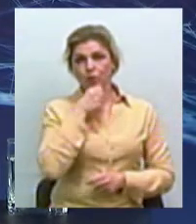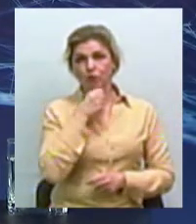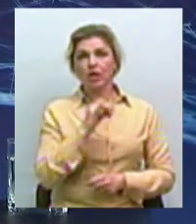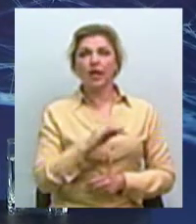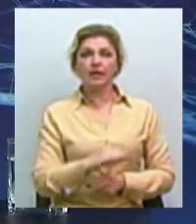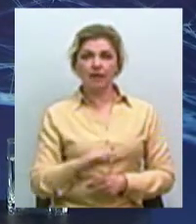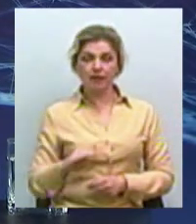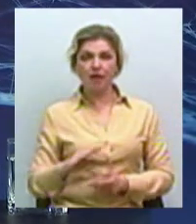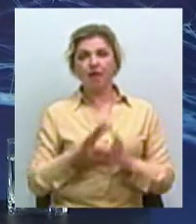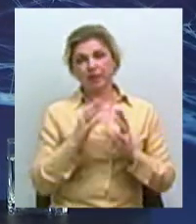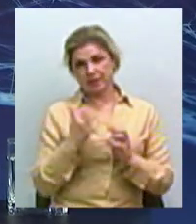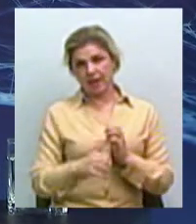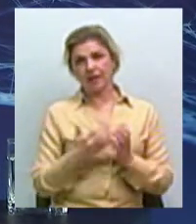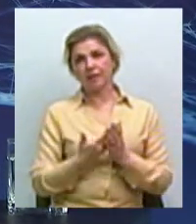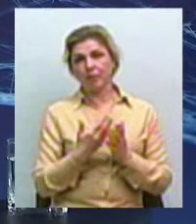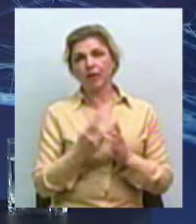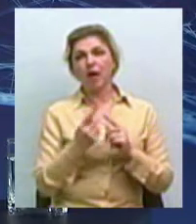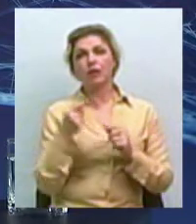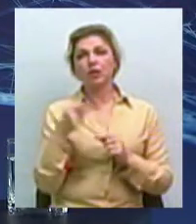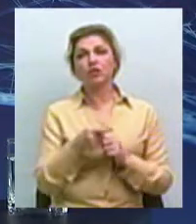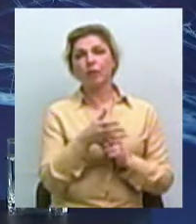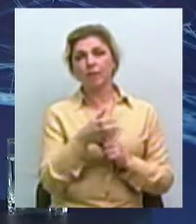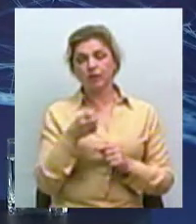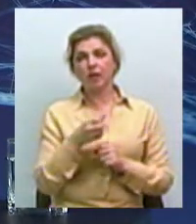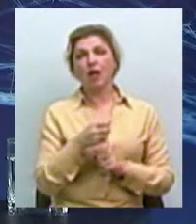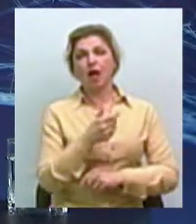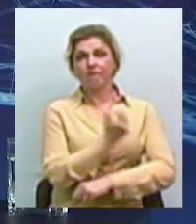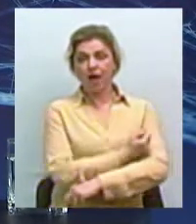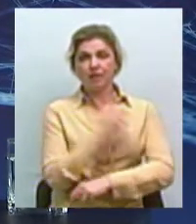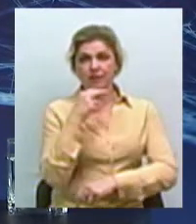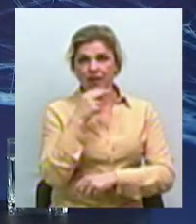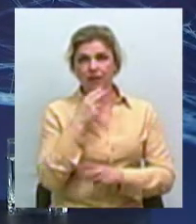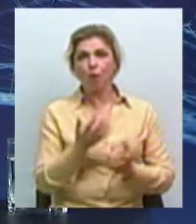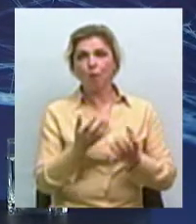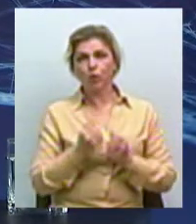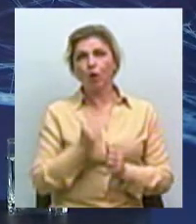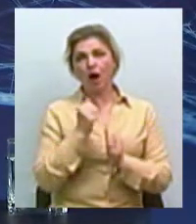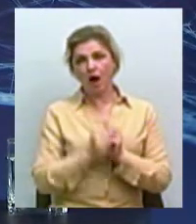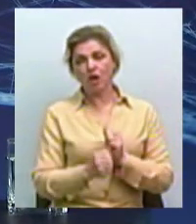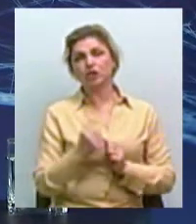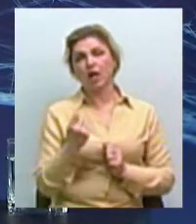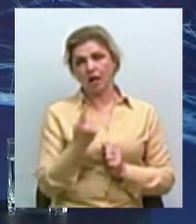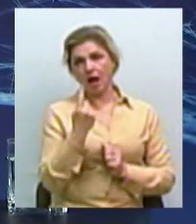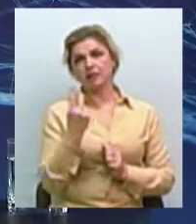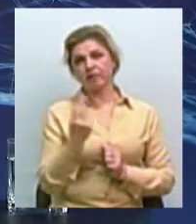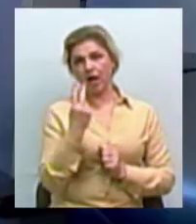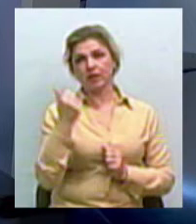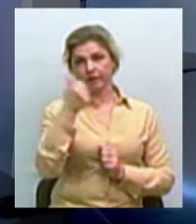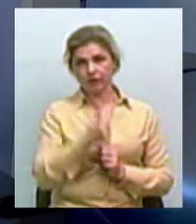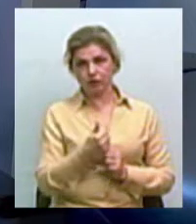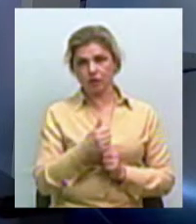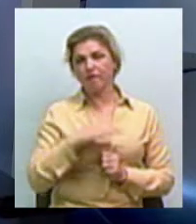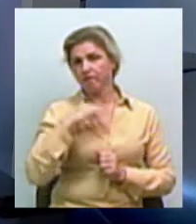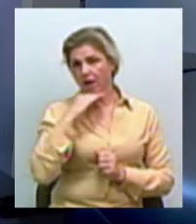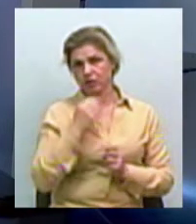дитячого населення, в середньому десь 1500 доз вакцин вони отримують що раз в 2 тижні, тому достатньої кількості. А чи достатня